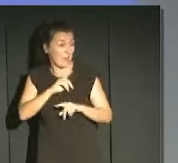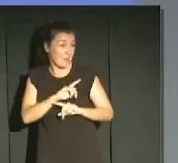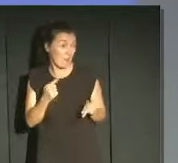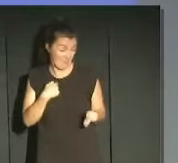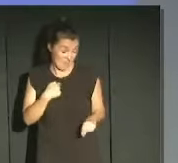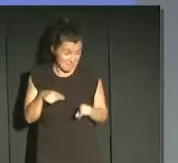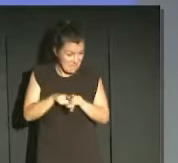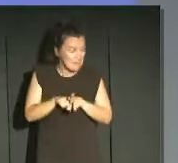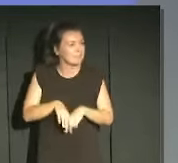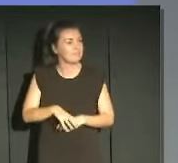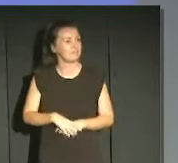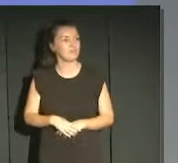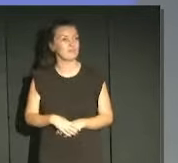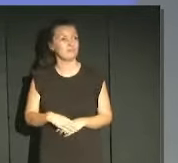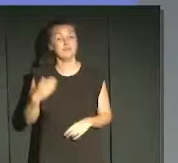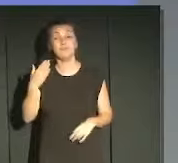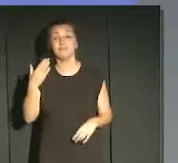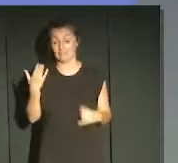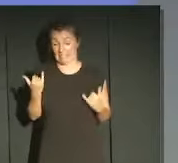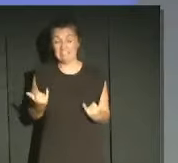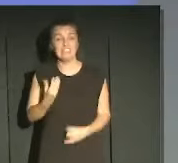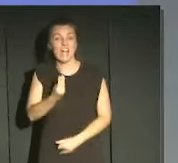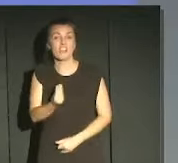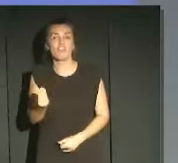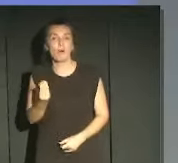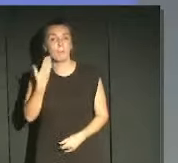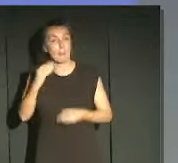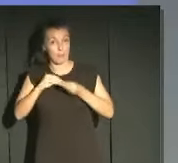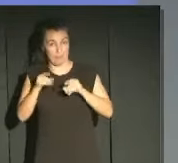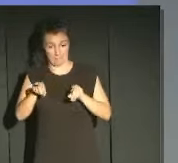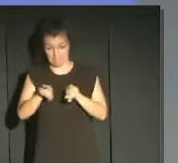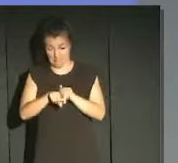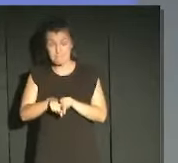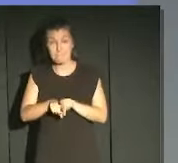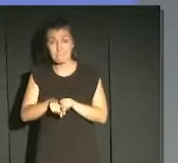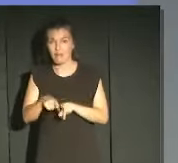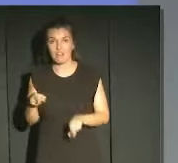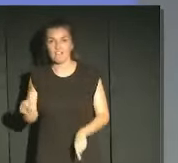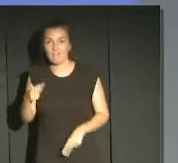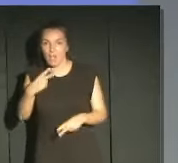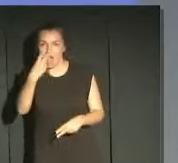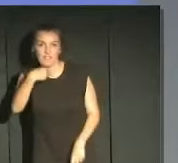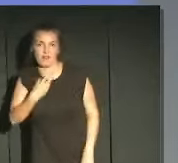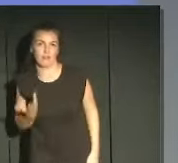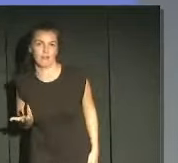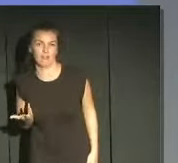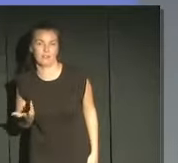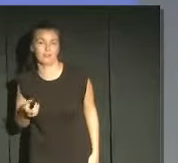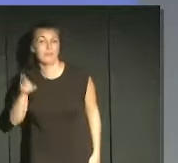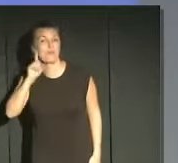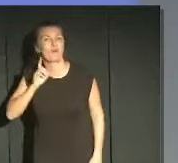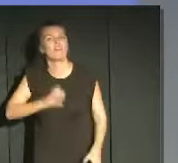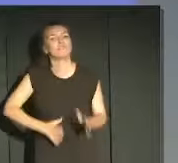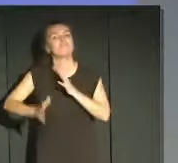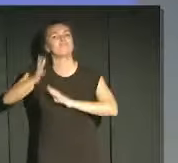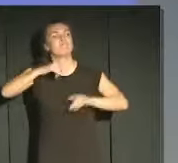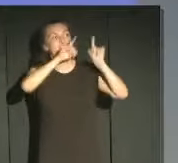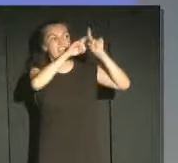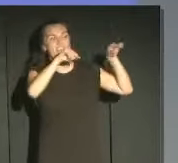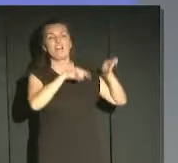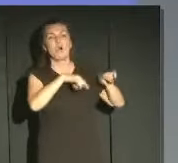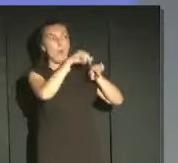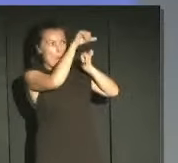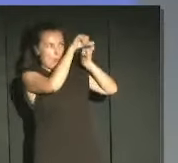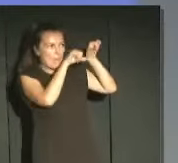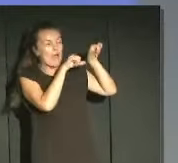enfant comme moi dans ce territoire serait devenu aveugle je le sais parce que déjà à l'époque le faire traiter dans l'Hexagone